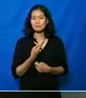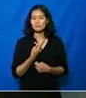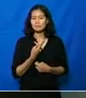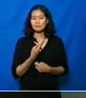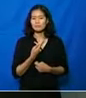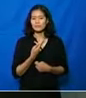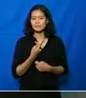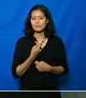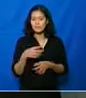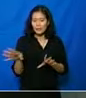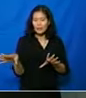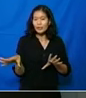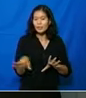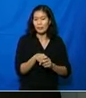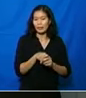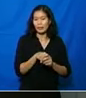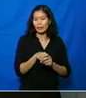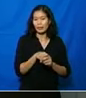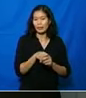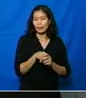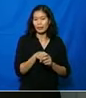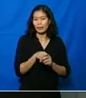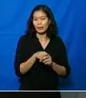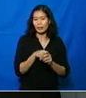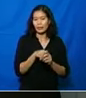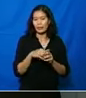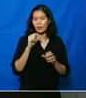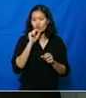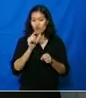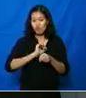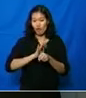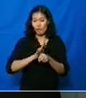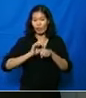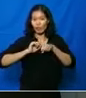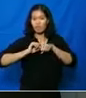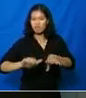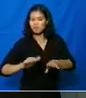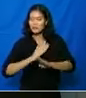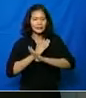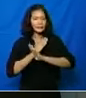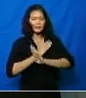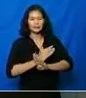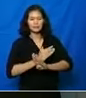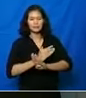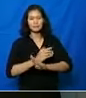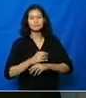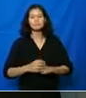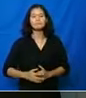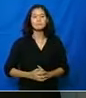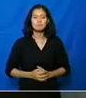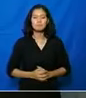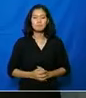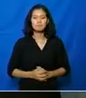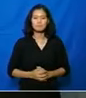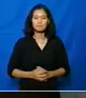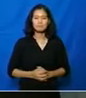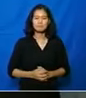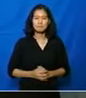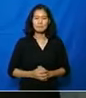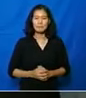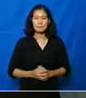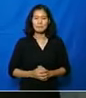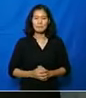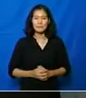orang-orang yang ikut menghentikan penyebaran COVID-19. Kami